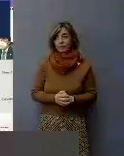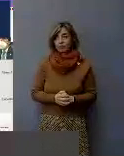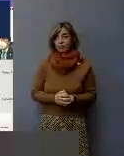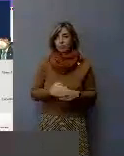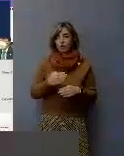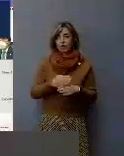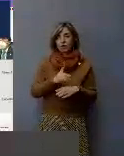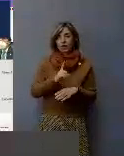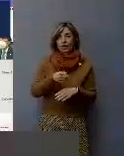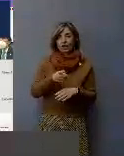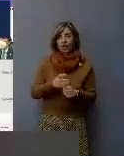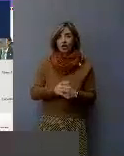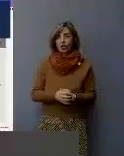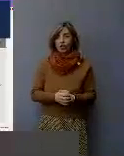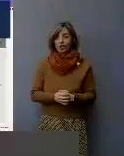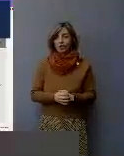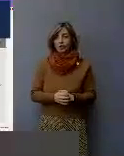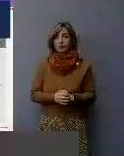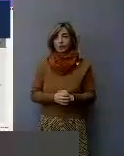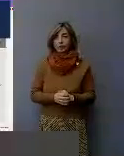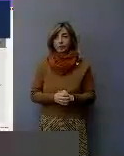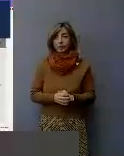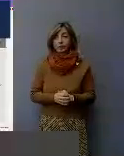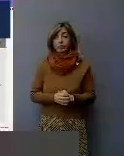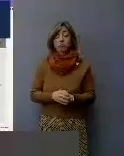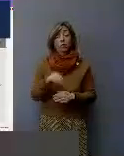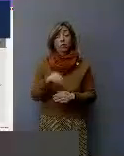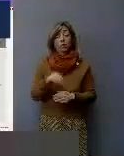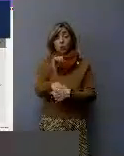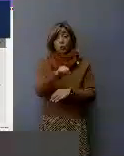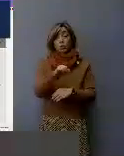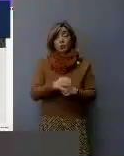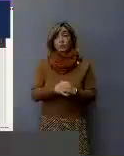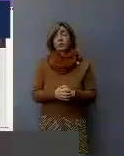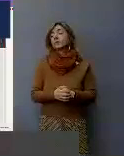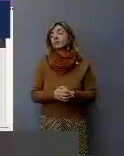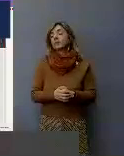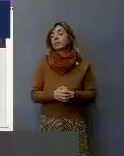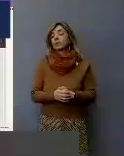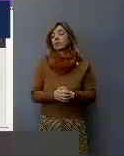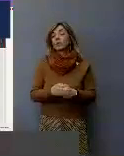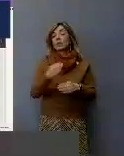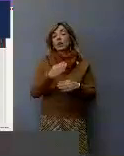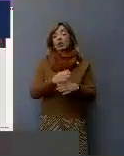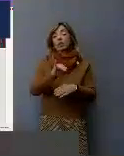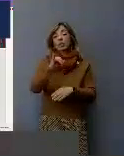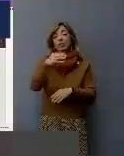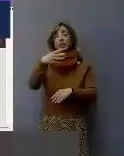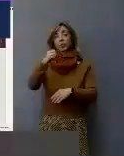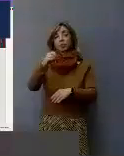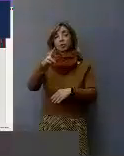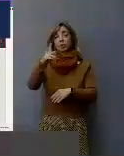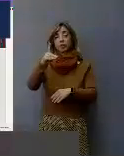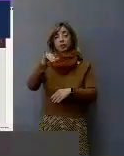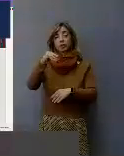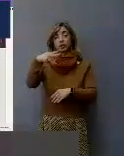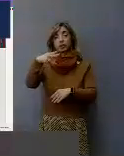consigliere grillo mario ora consigliere immordino